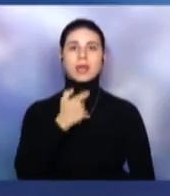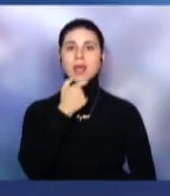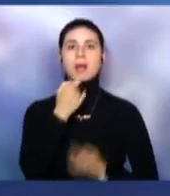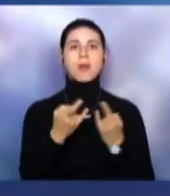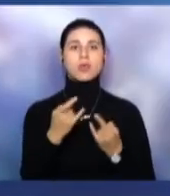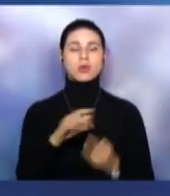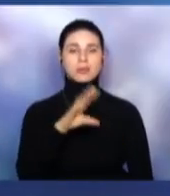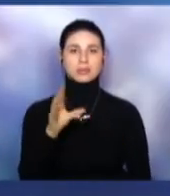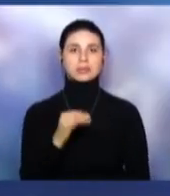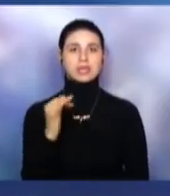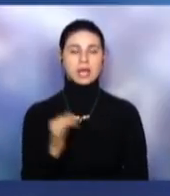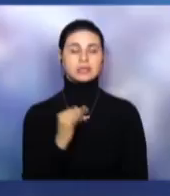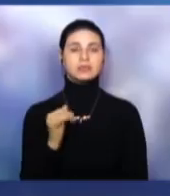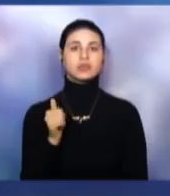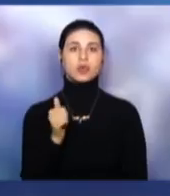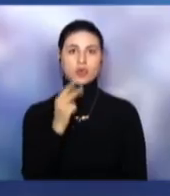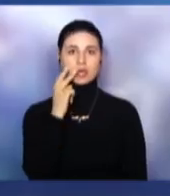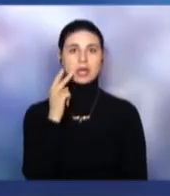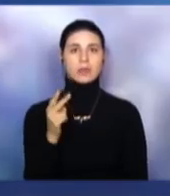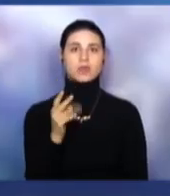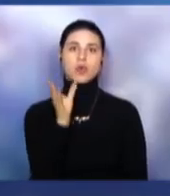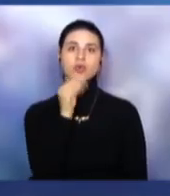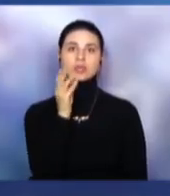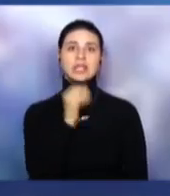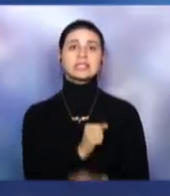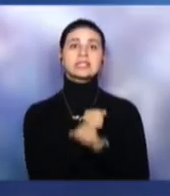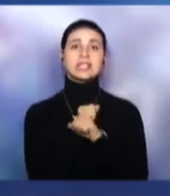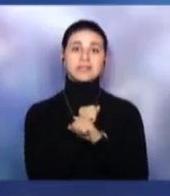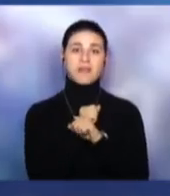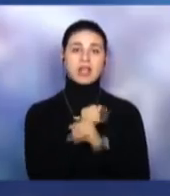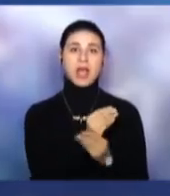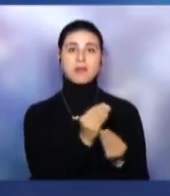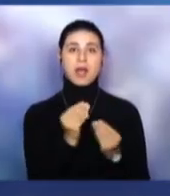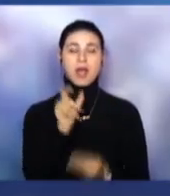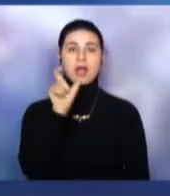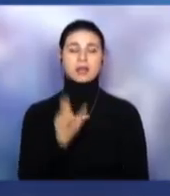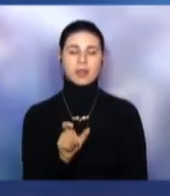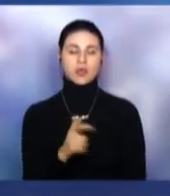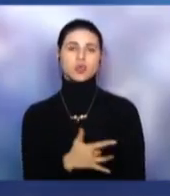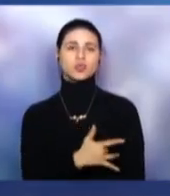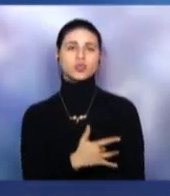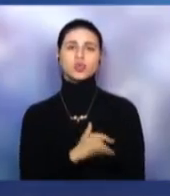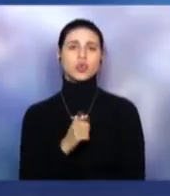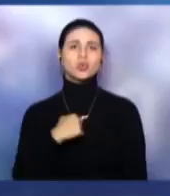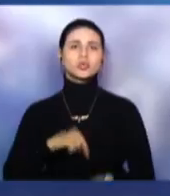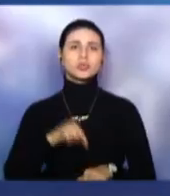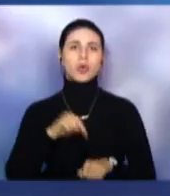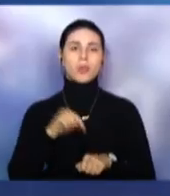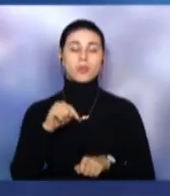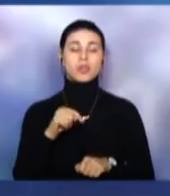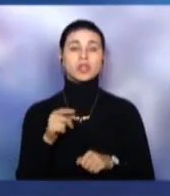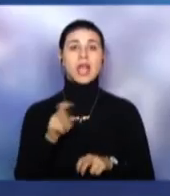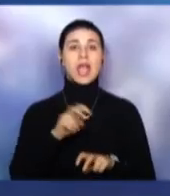ეს აინტერესებს. როგორ გამოიყურება უქმედღეების გული? რასაკვირველია, გამოიყურება ამის შეფასება მხოლოდ ექიმ